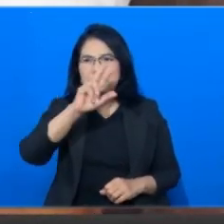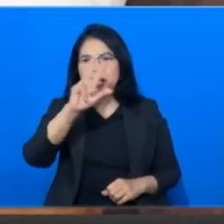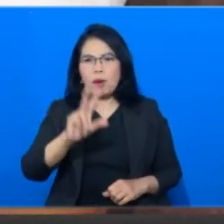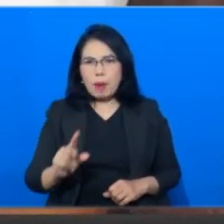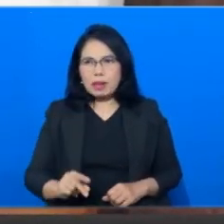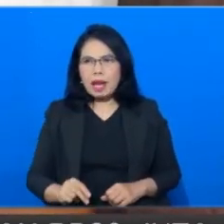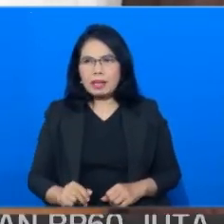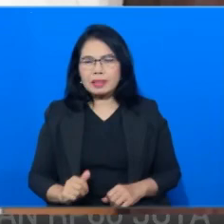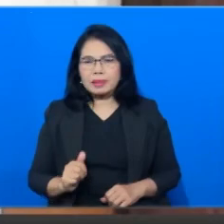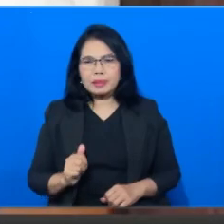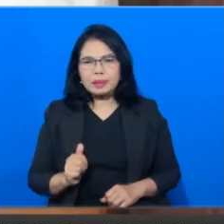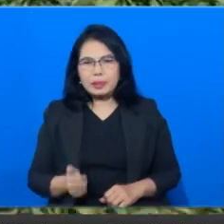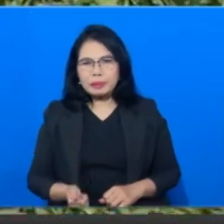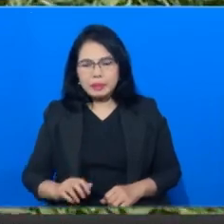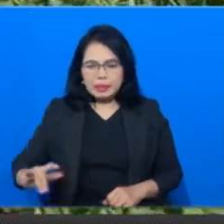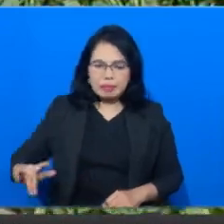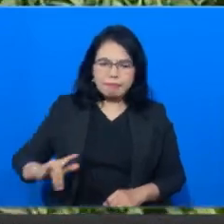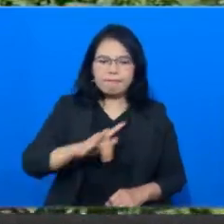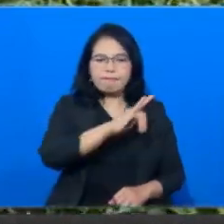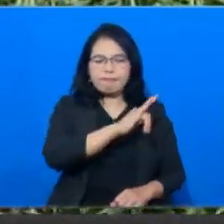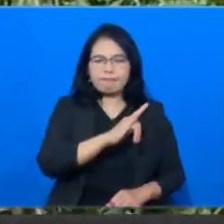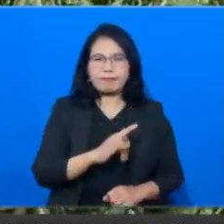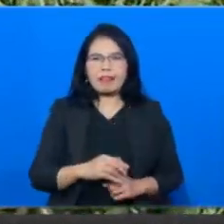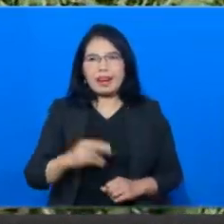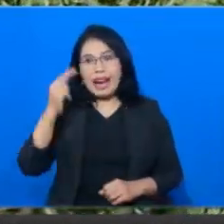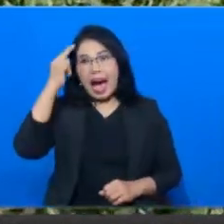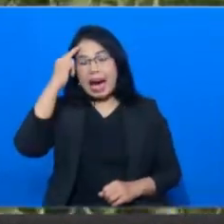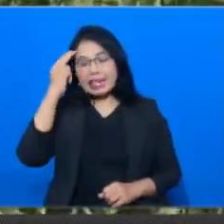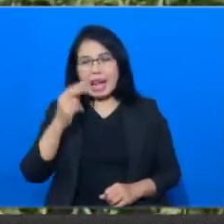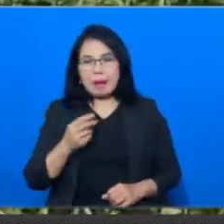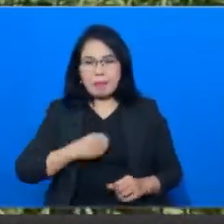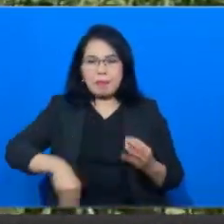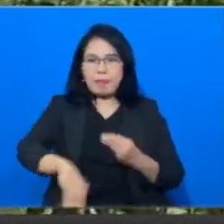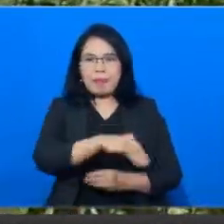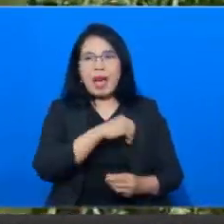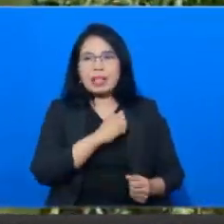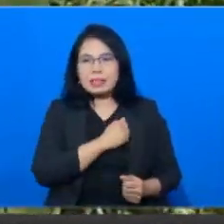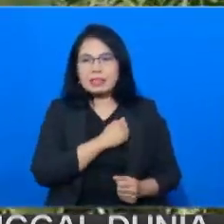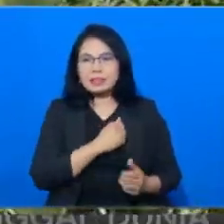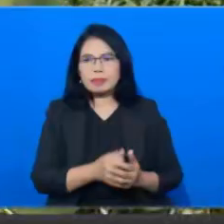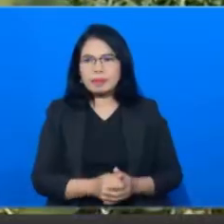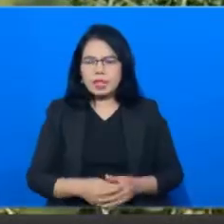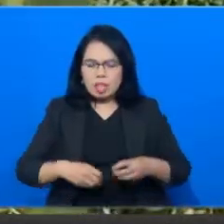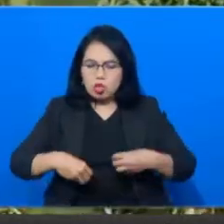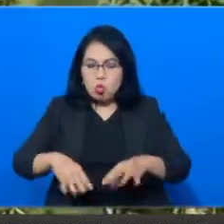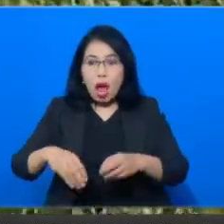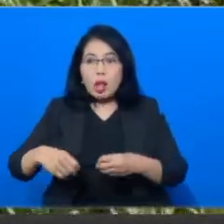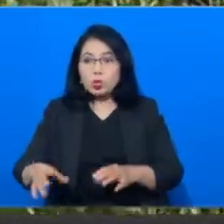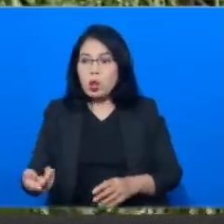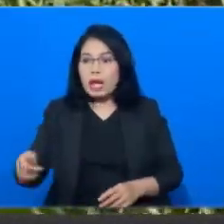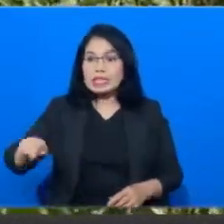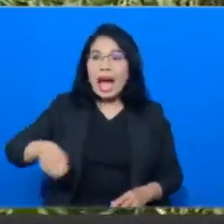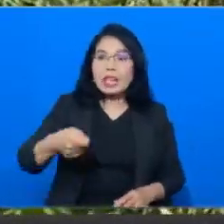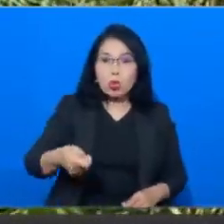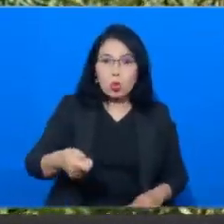menunaikan rukun Islam kelima pada tahun ini. Dari menjual 400 sampai 600 ikat kangkung di pasar tradisional